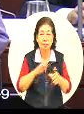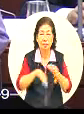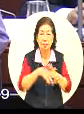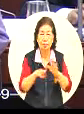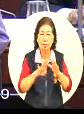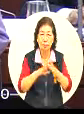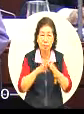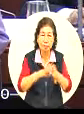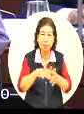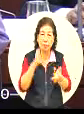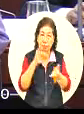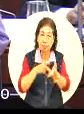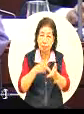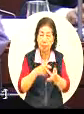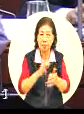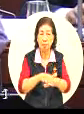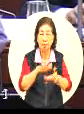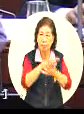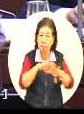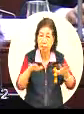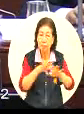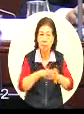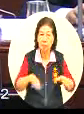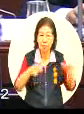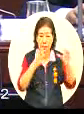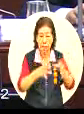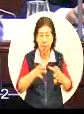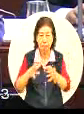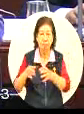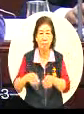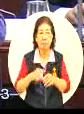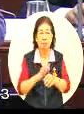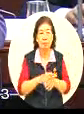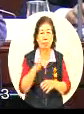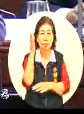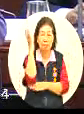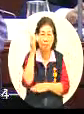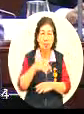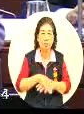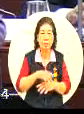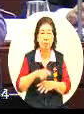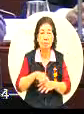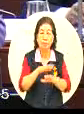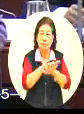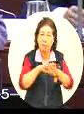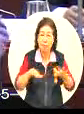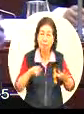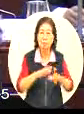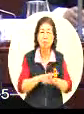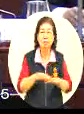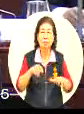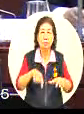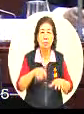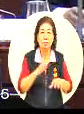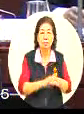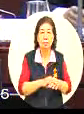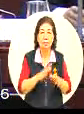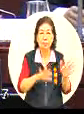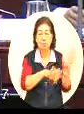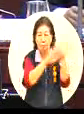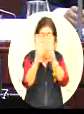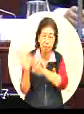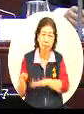要，我是认为它的安全结构，市政府应该在安全结构无虞的情况之